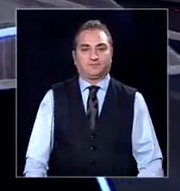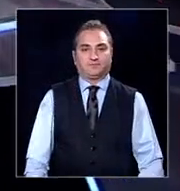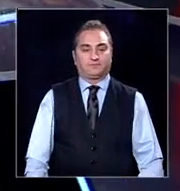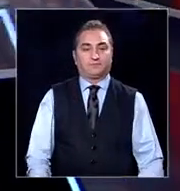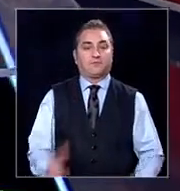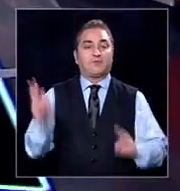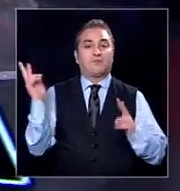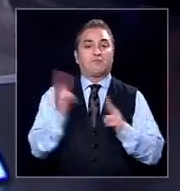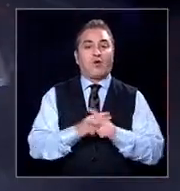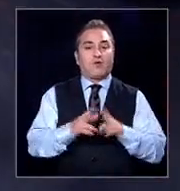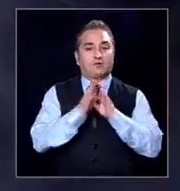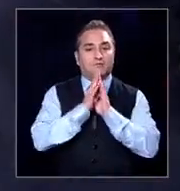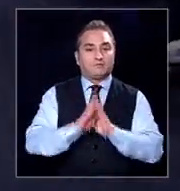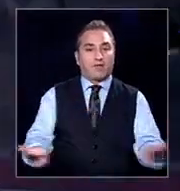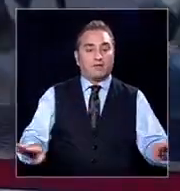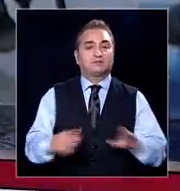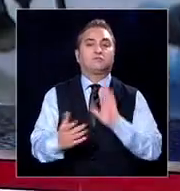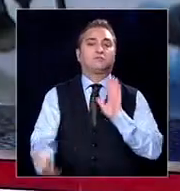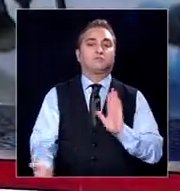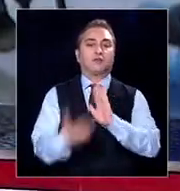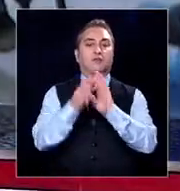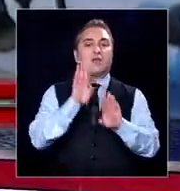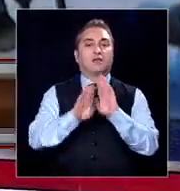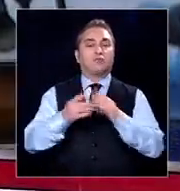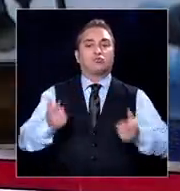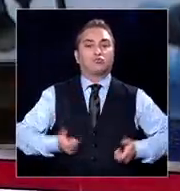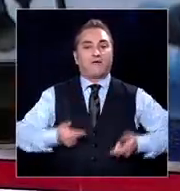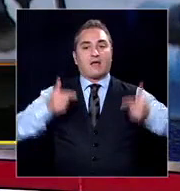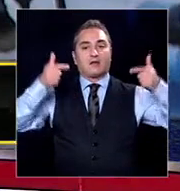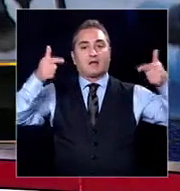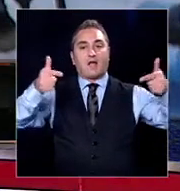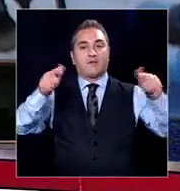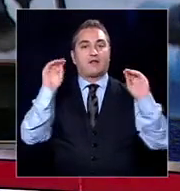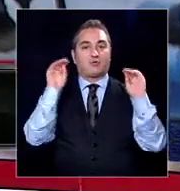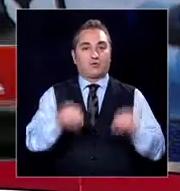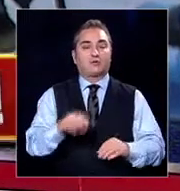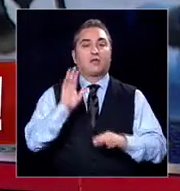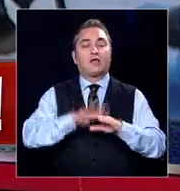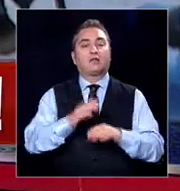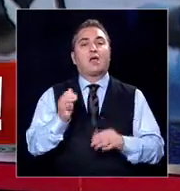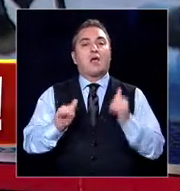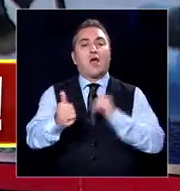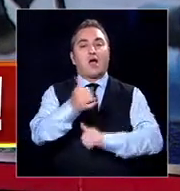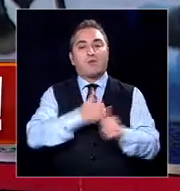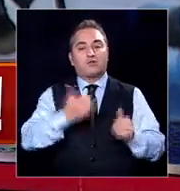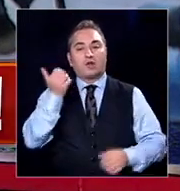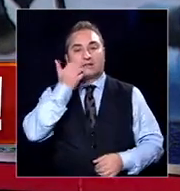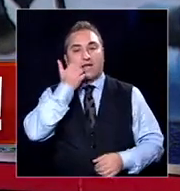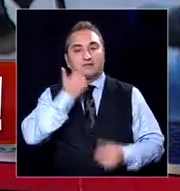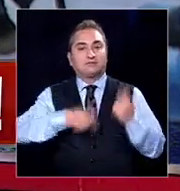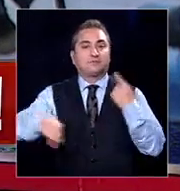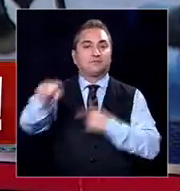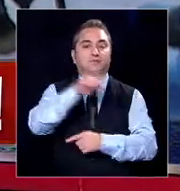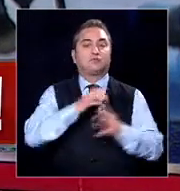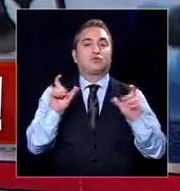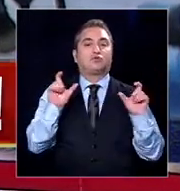Polis baskınına karşı kapıya 4 tane güvenlik kamerası yerleştirdiler. Ellerine de amatör telsizleri işte böyle aldılar. Kapıda